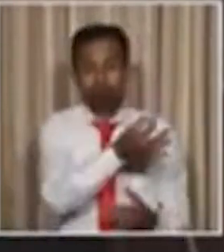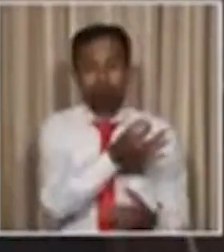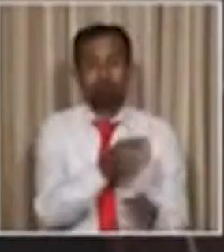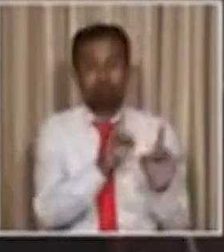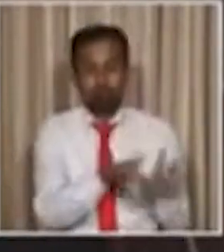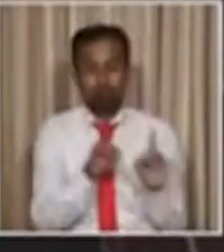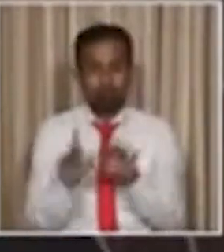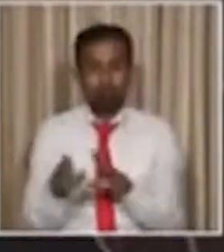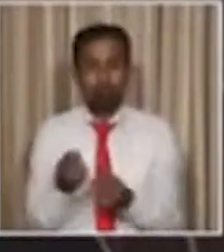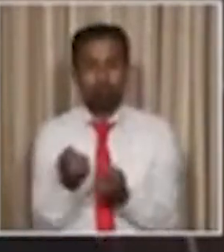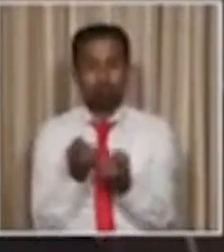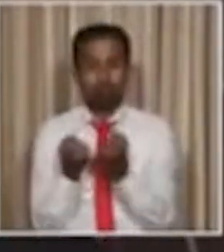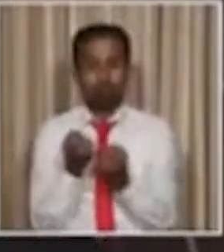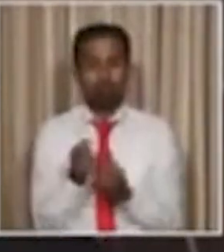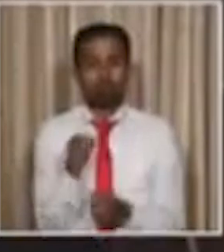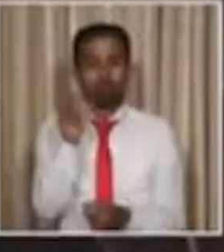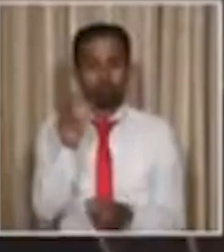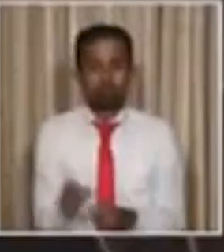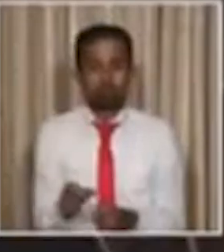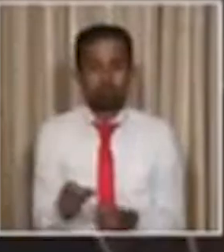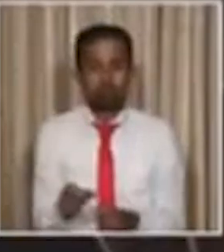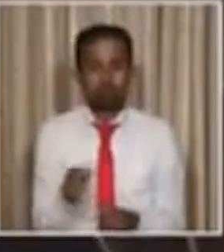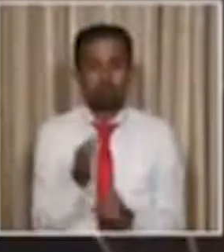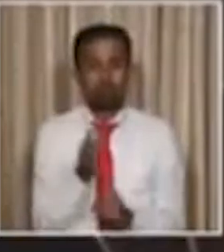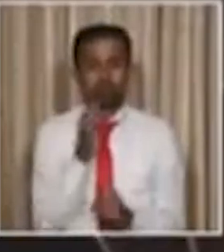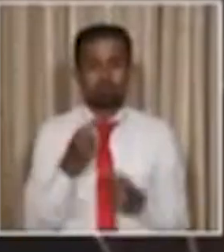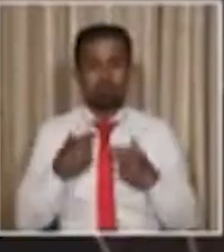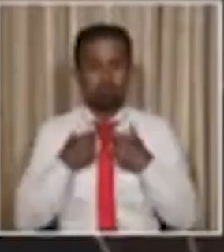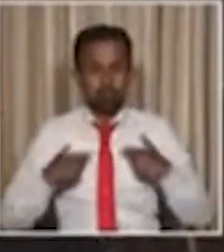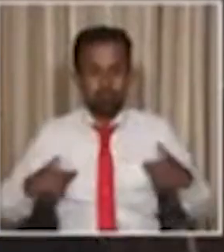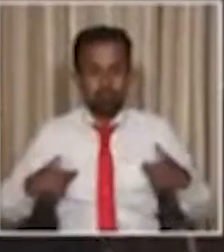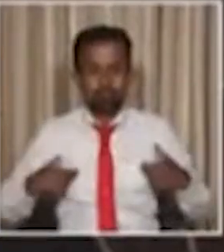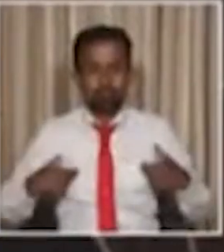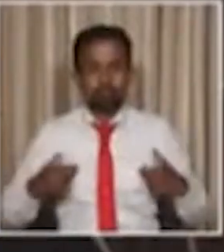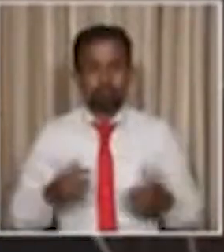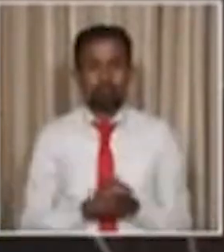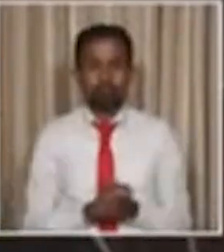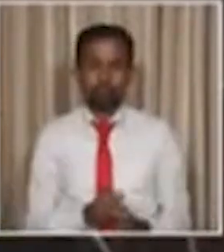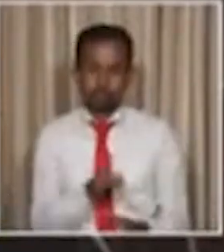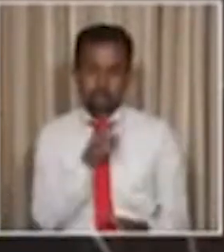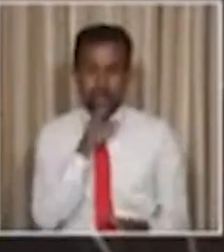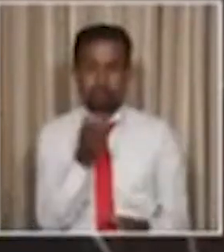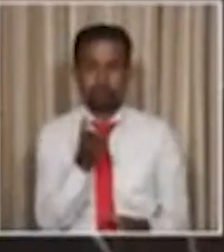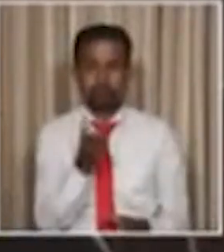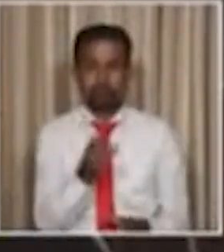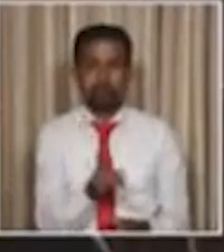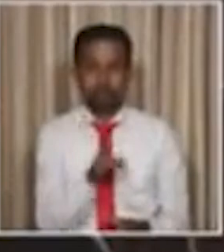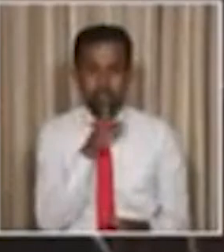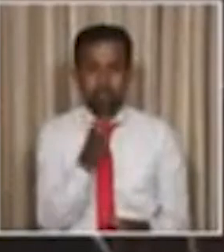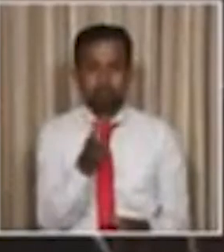ගමන්ම ඔහු විනිශ්චය කරුත් වෙනවා. මේ ජනාධිපති නීතිඥ ලැජ්ජයි.